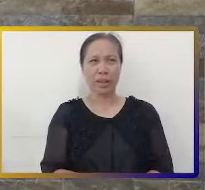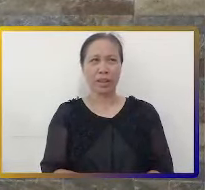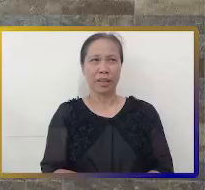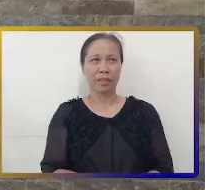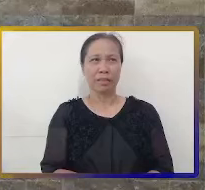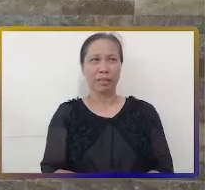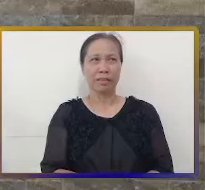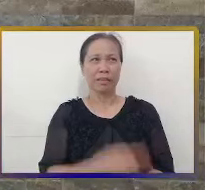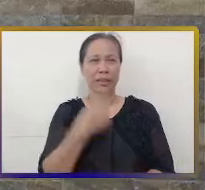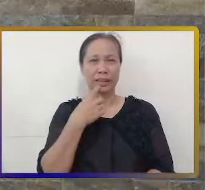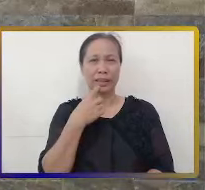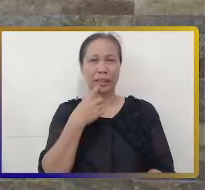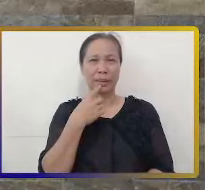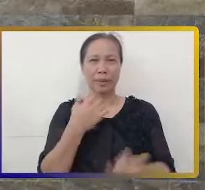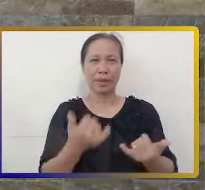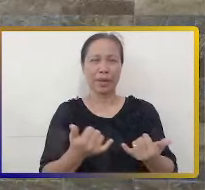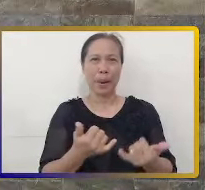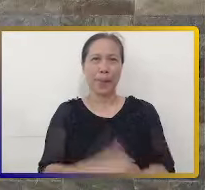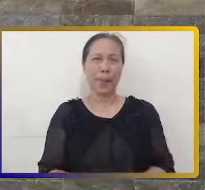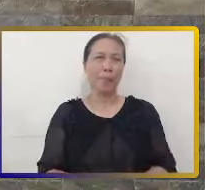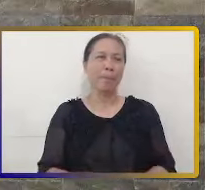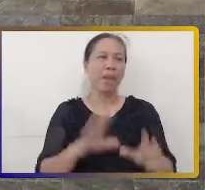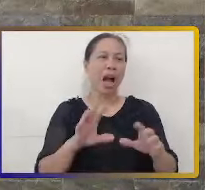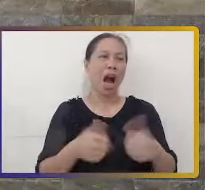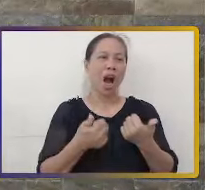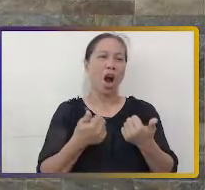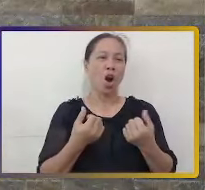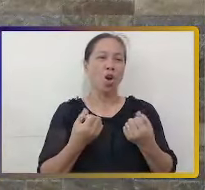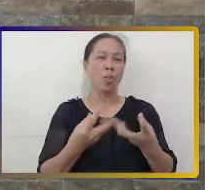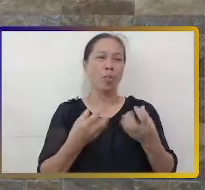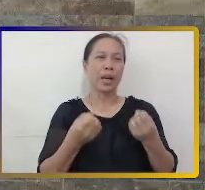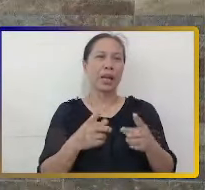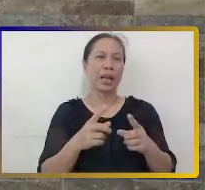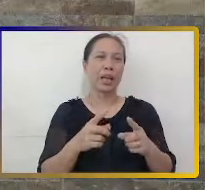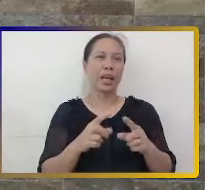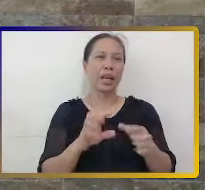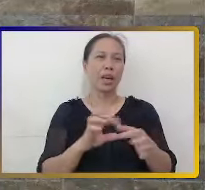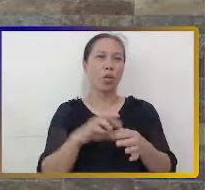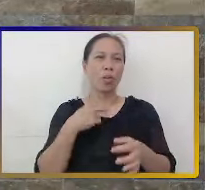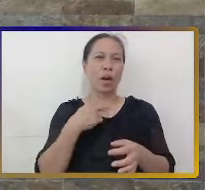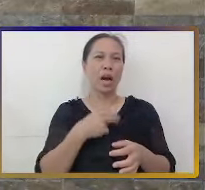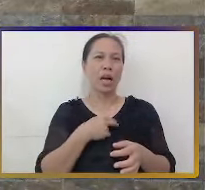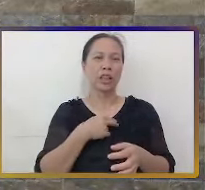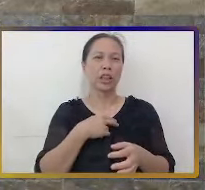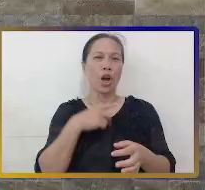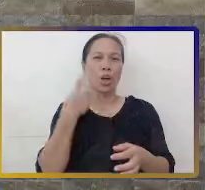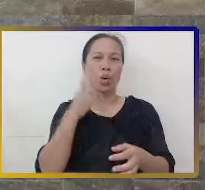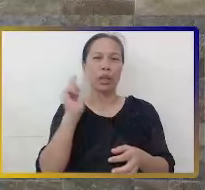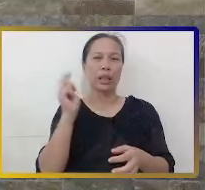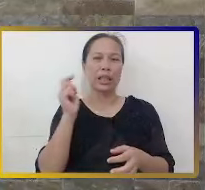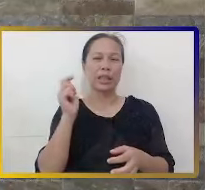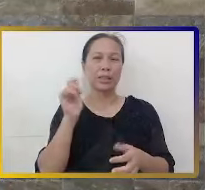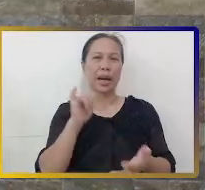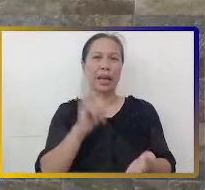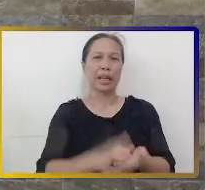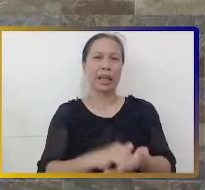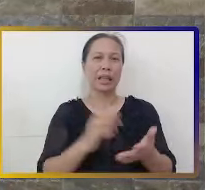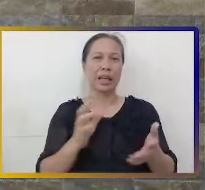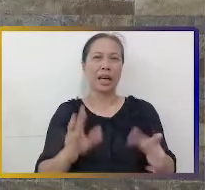testament Ilan kayo ritong makakapag testify na nagbibigay kayo offing paga